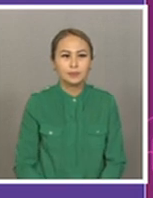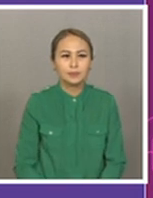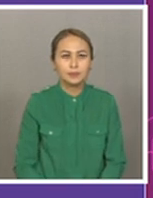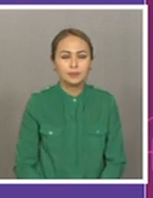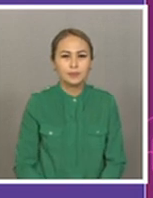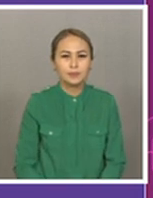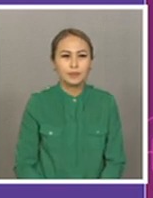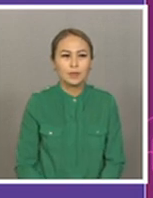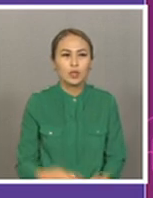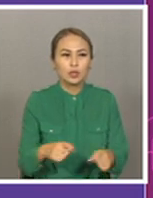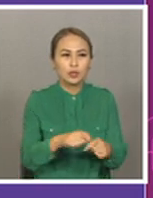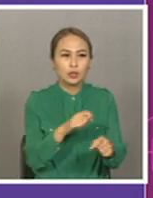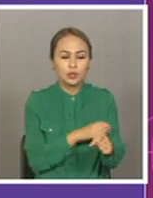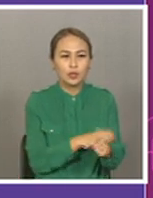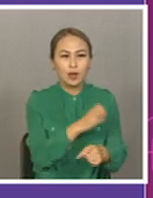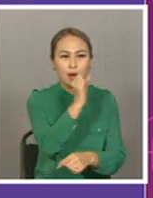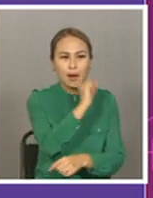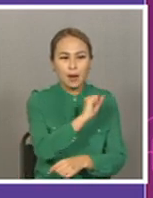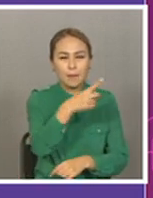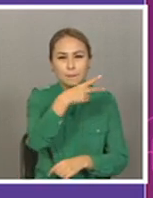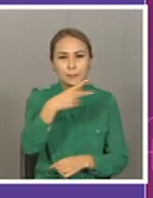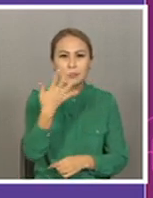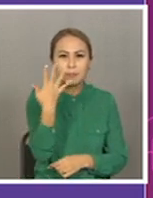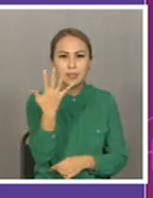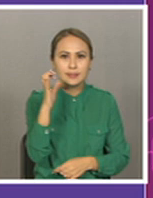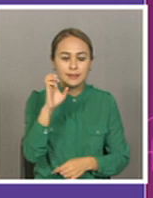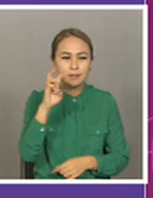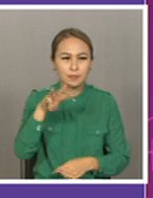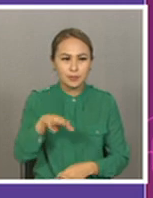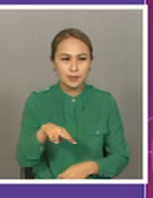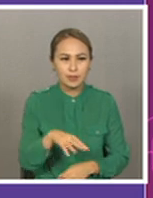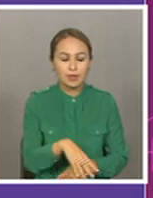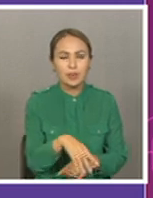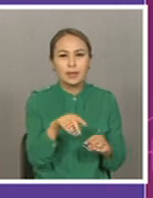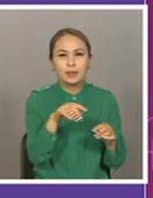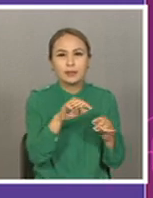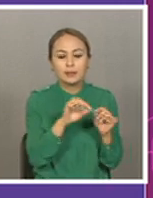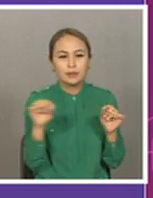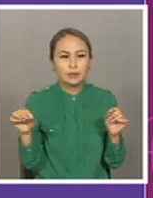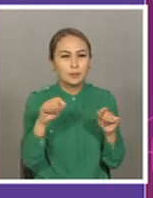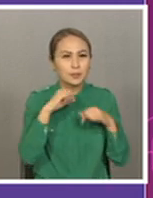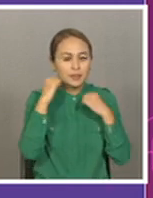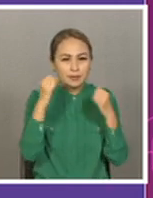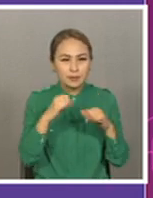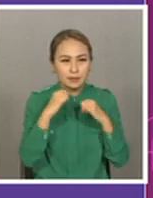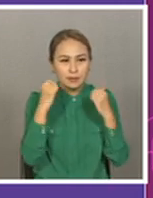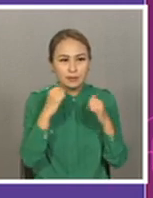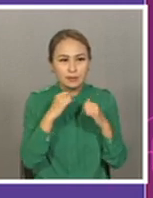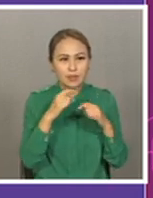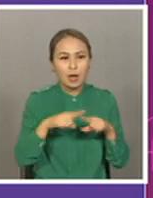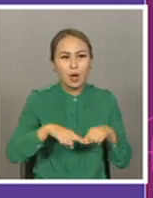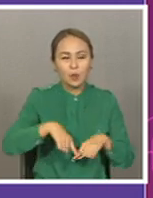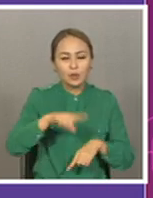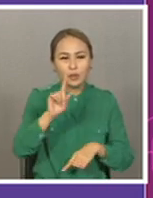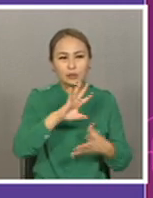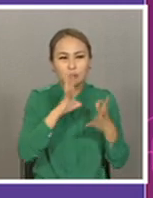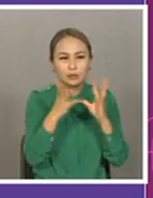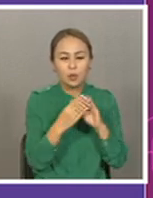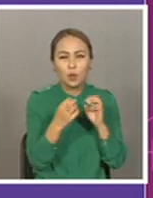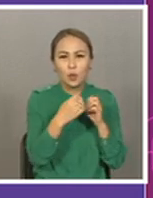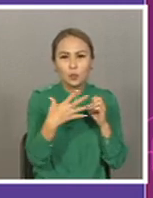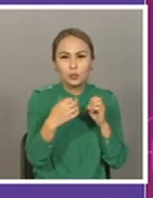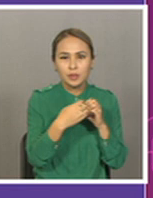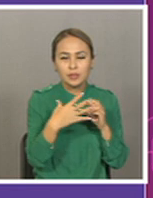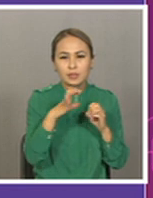алайық. Ұзындығы А 5 сантиметрге тең, ені белгісіз, ауданы 15